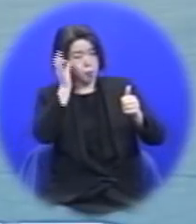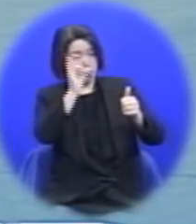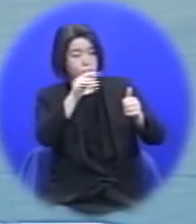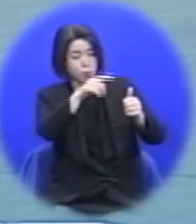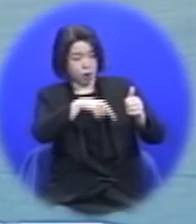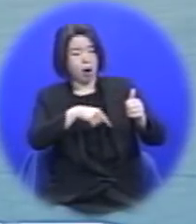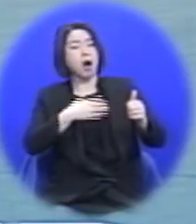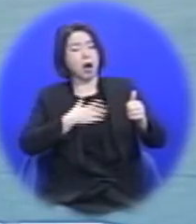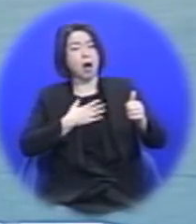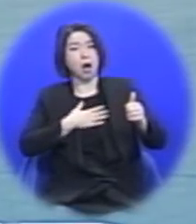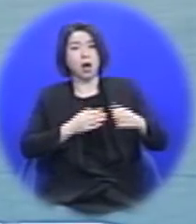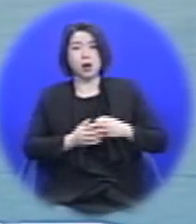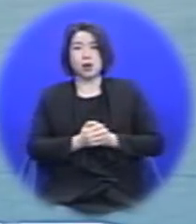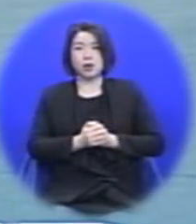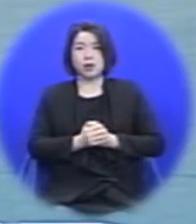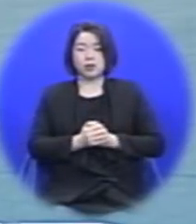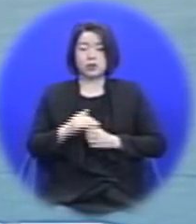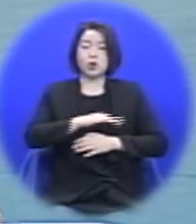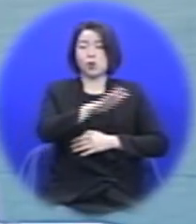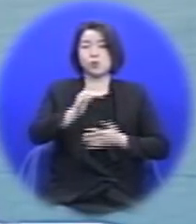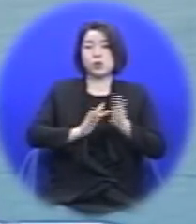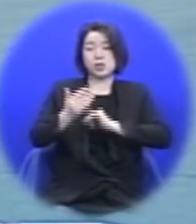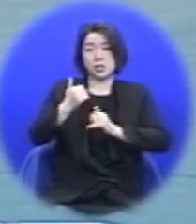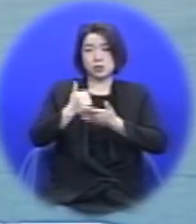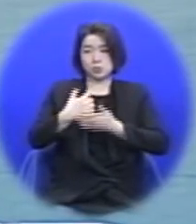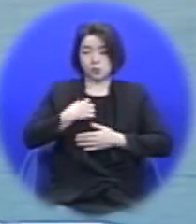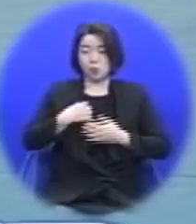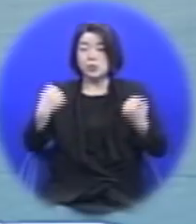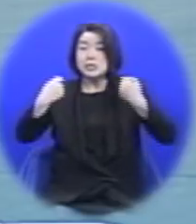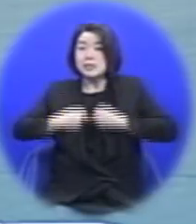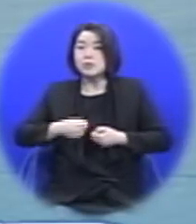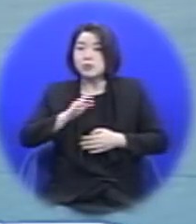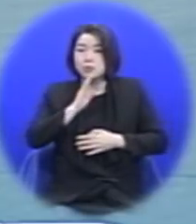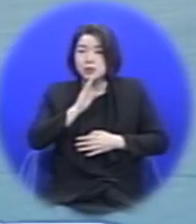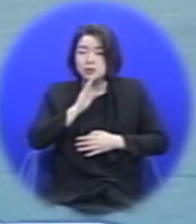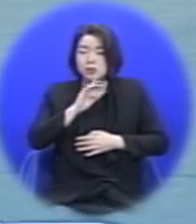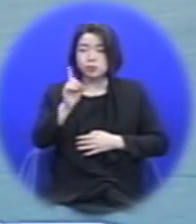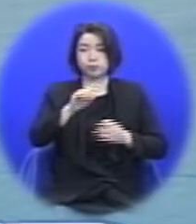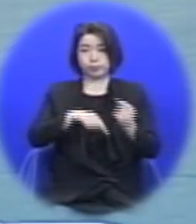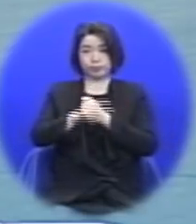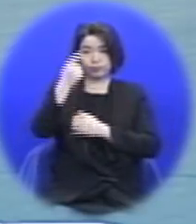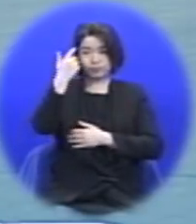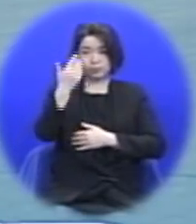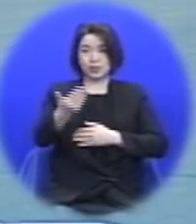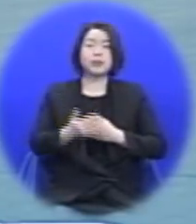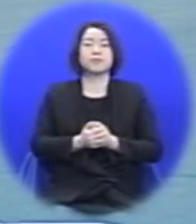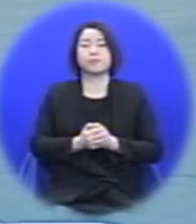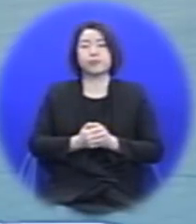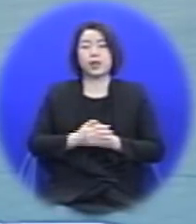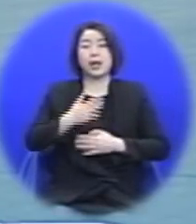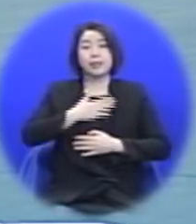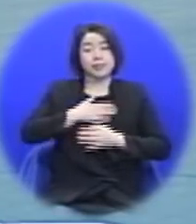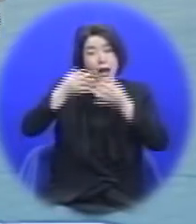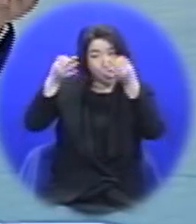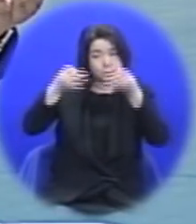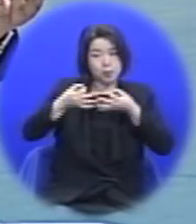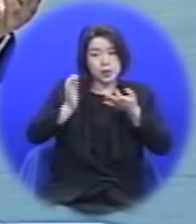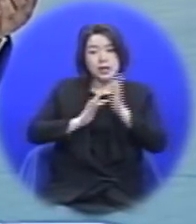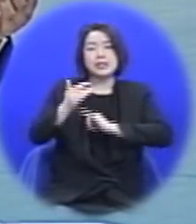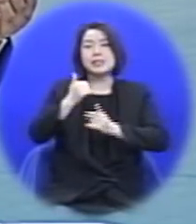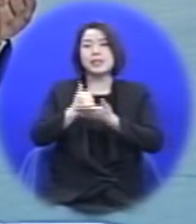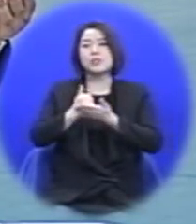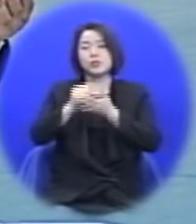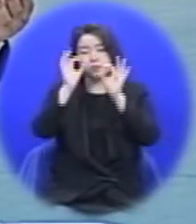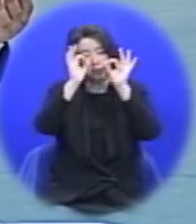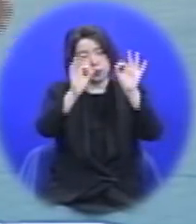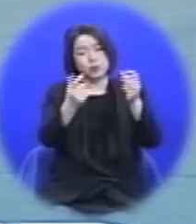거예요. 우리는 예수님으로 옷을 입었습니다. 그 무슨 뜻이죠? 우리를 보면 예수님을 보는 것